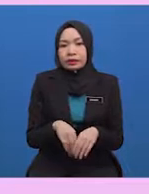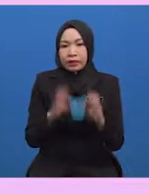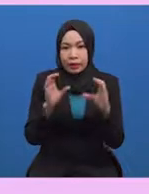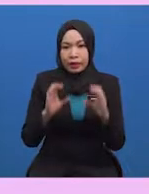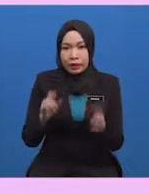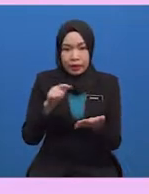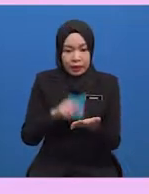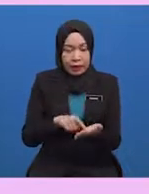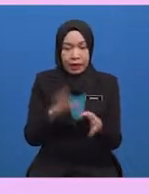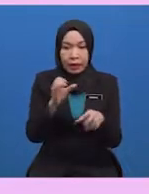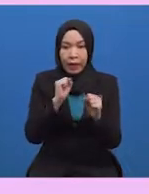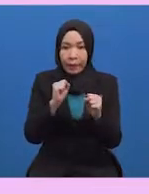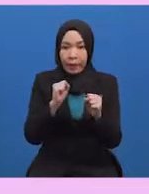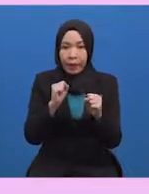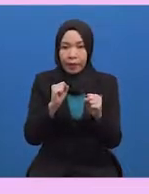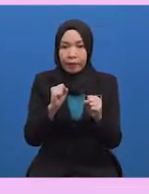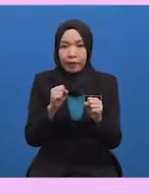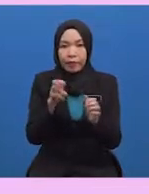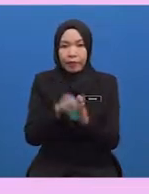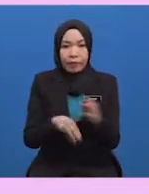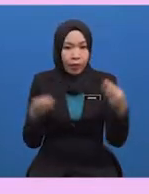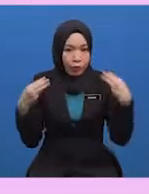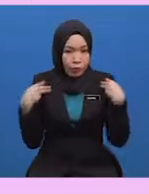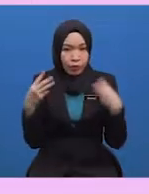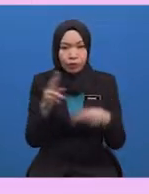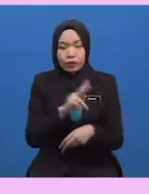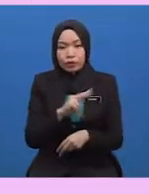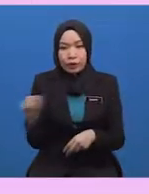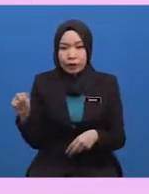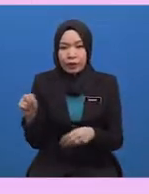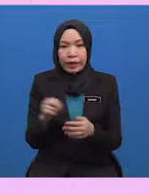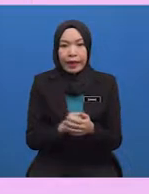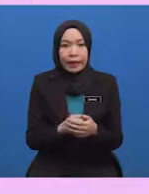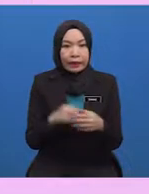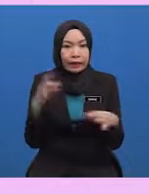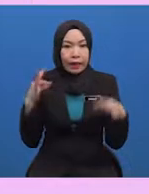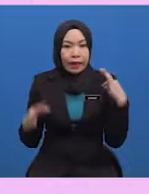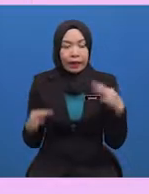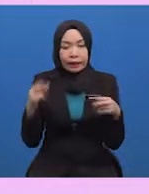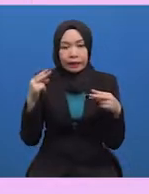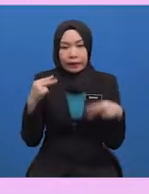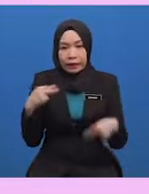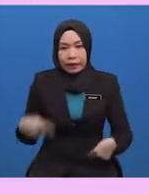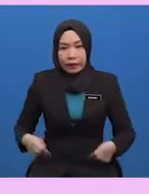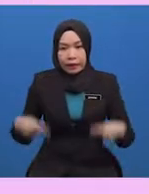gaya hidup moden dalam kalangan penduduk desa. Peningkatan pendidikan membolehkan